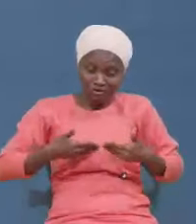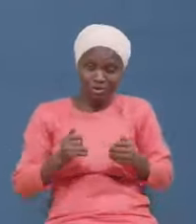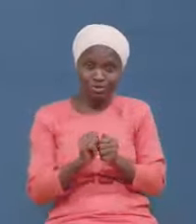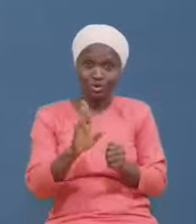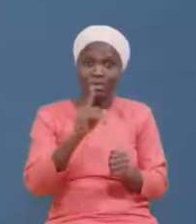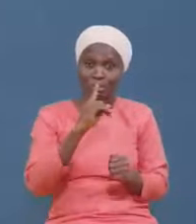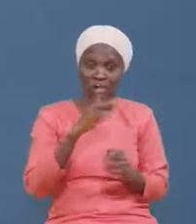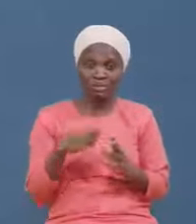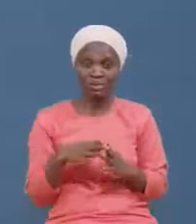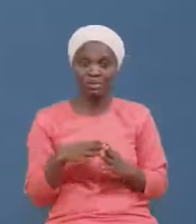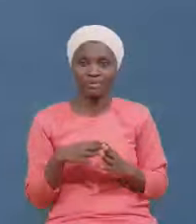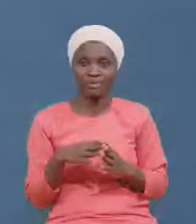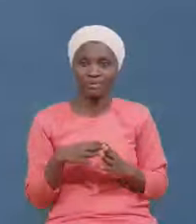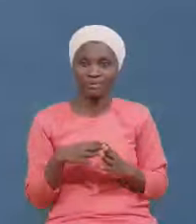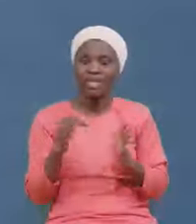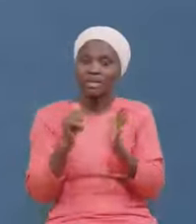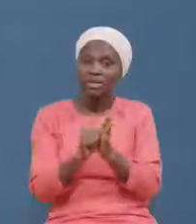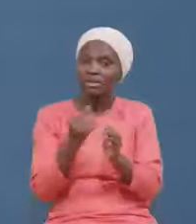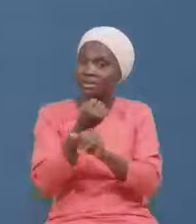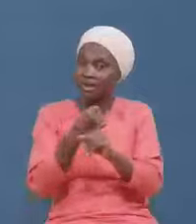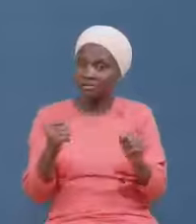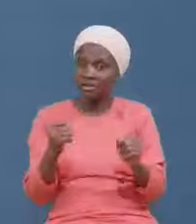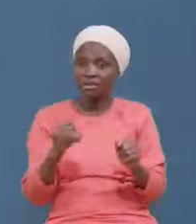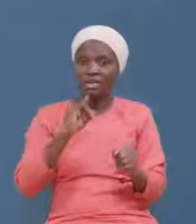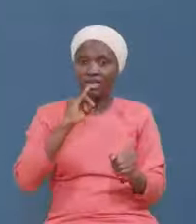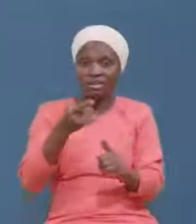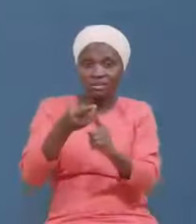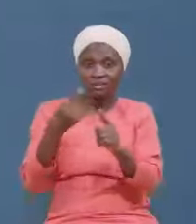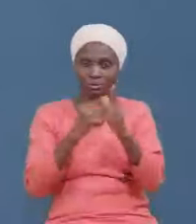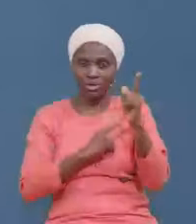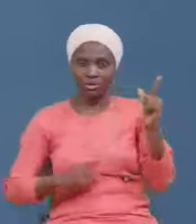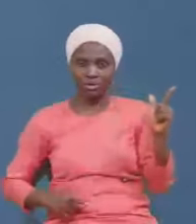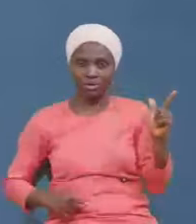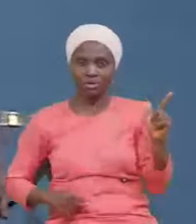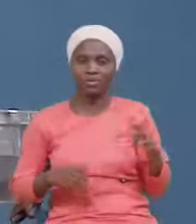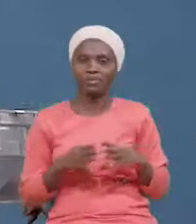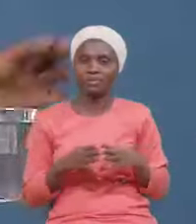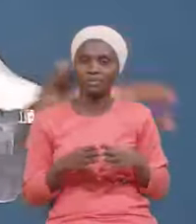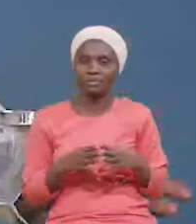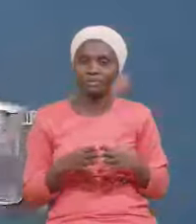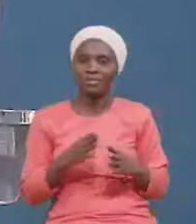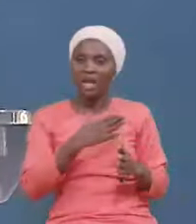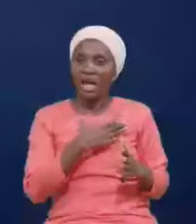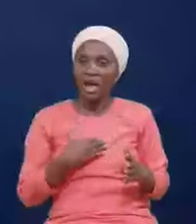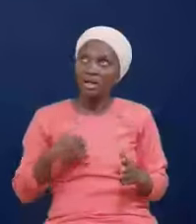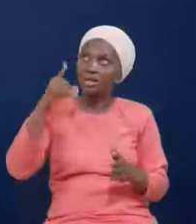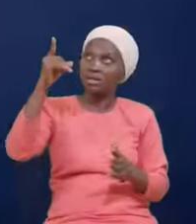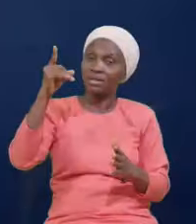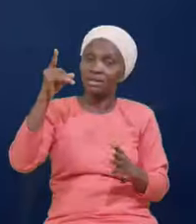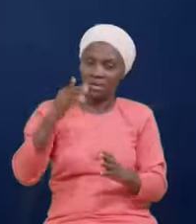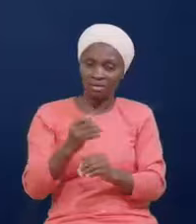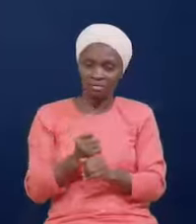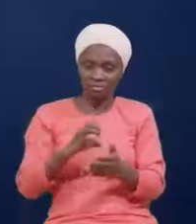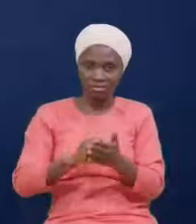mouth మీ నోటితో దాన్ని మీరు ఒప్పుకుంటే that salvation is of the Lord రక్షణ ప్రభువుది and it takes away your